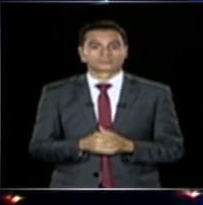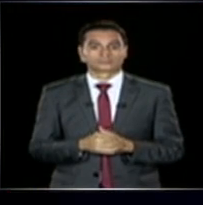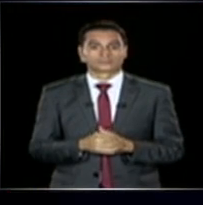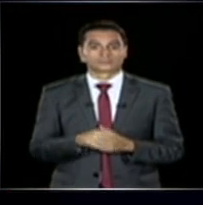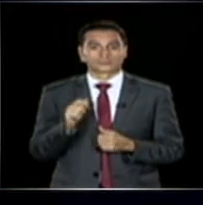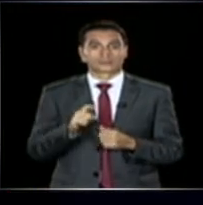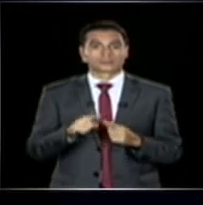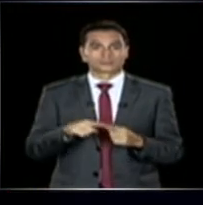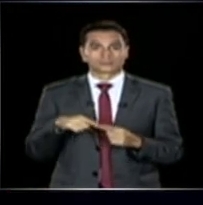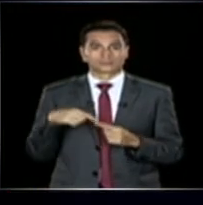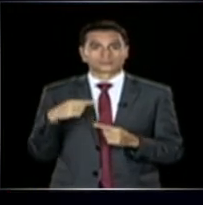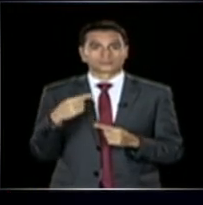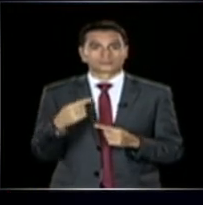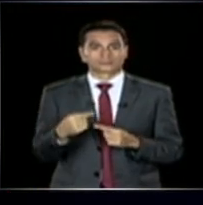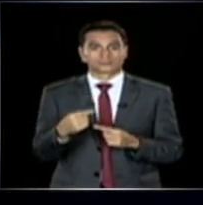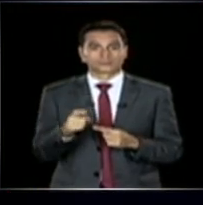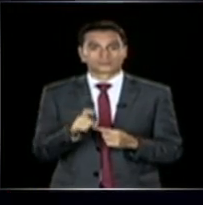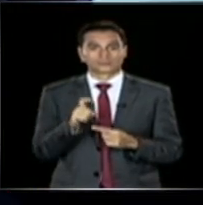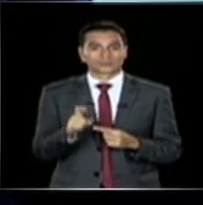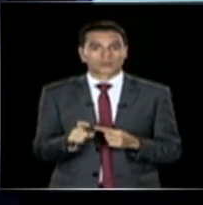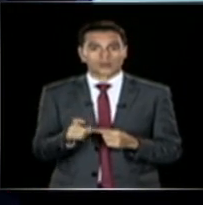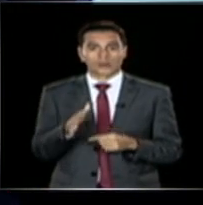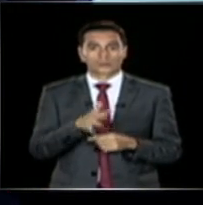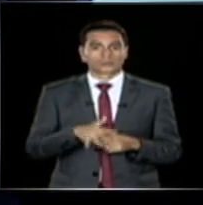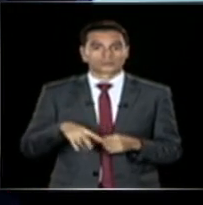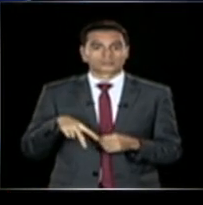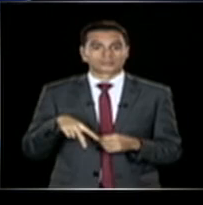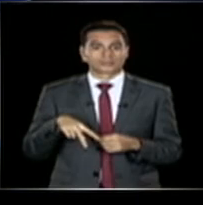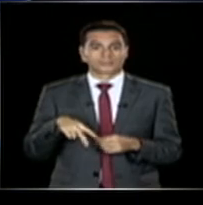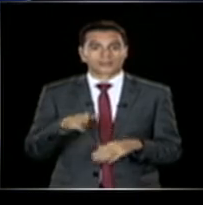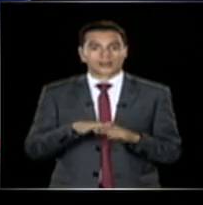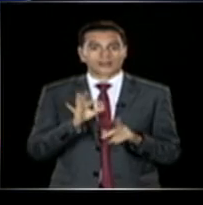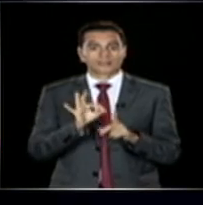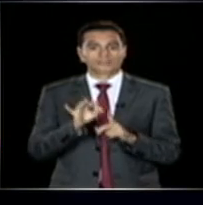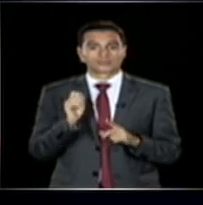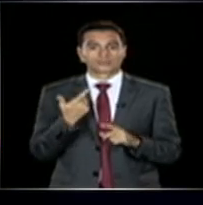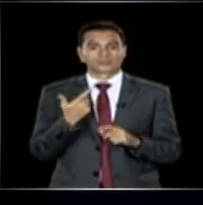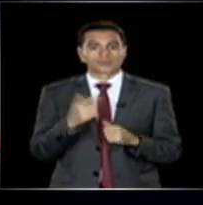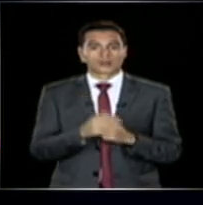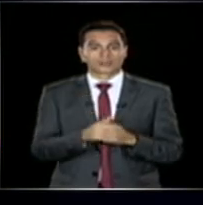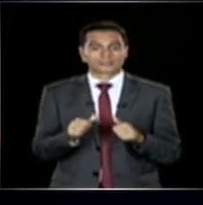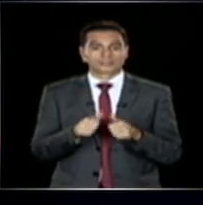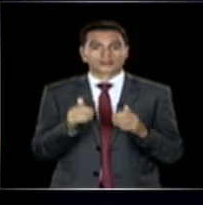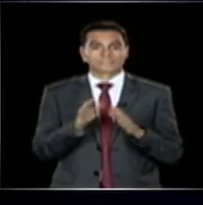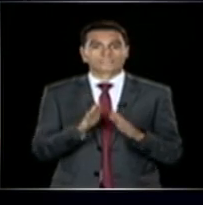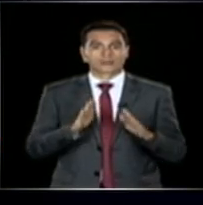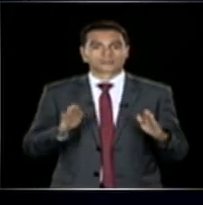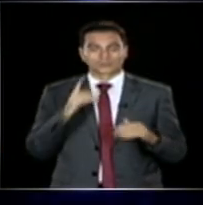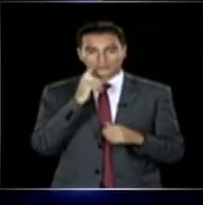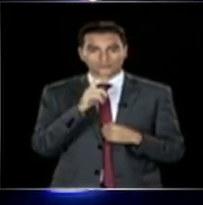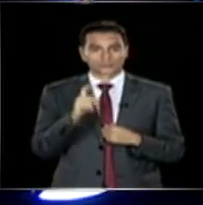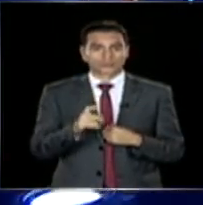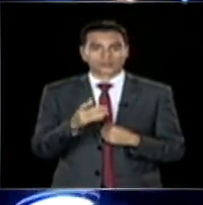دلوقتي عندنا سؤال ليكم انتوا التمانية، اعتمد على السرعة. سينما ومسرح. والسؤال